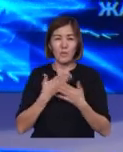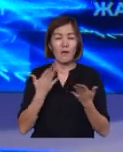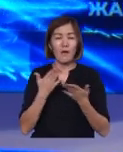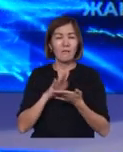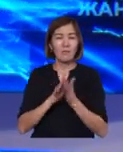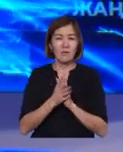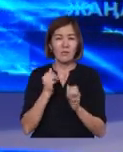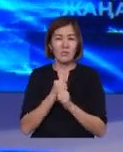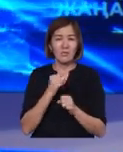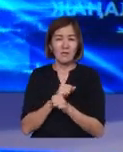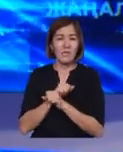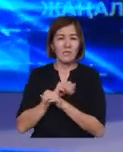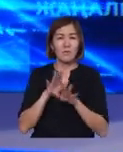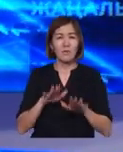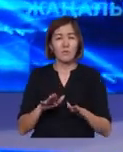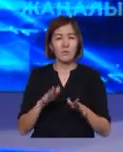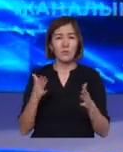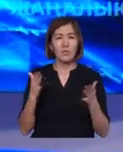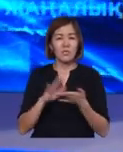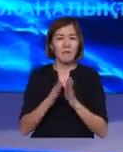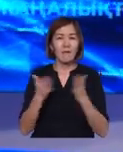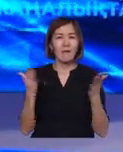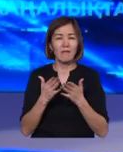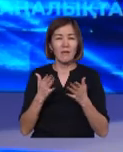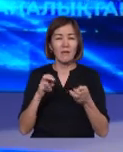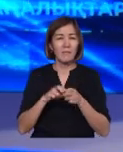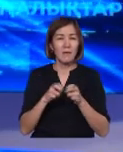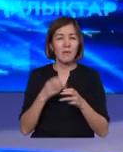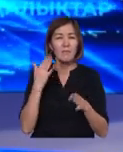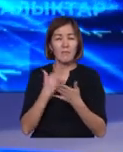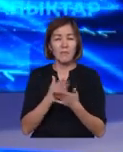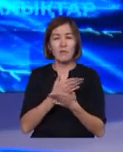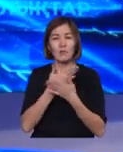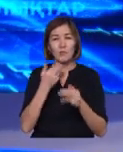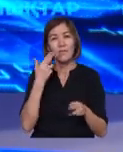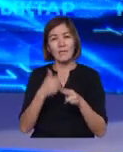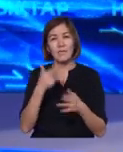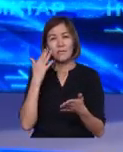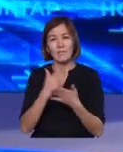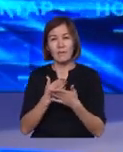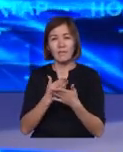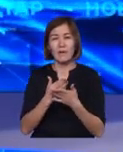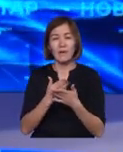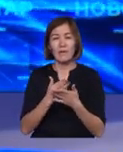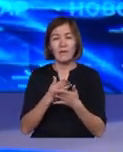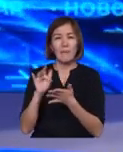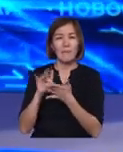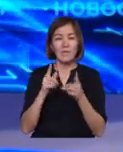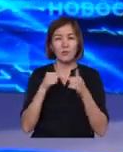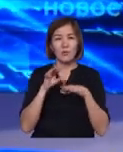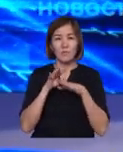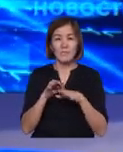жасалған, демалыс орындарының күйі қалай, нендей мәселесі шешілмей тұр. Осыны көрмекке, анығын білмекке арнайы пресс-тур